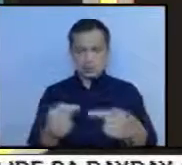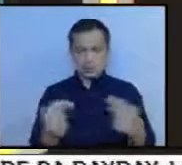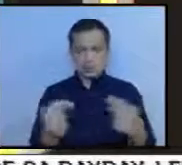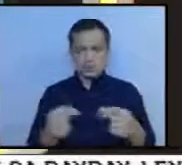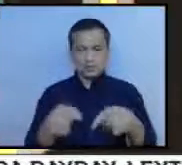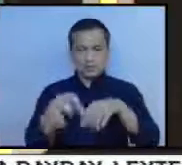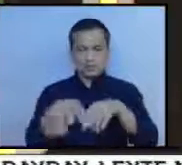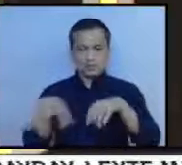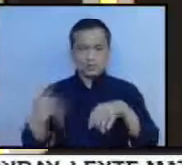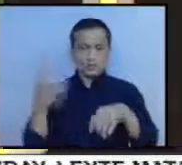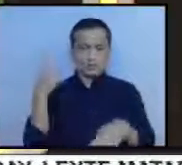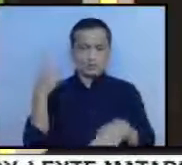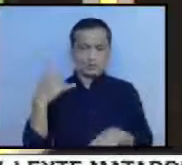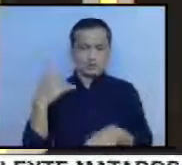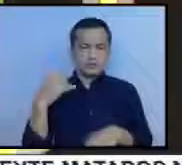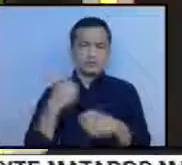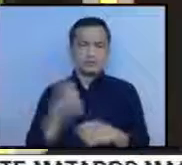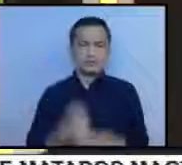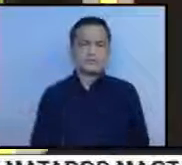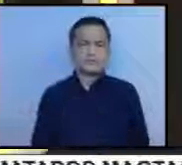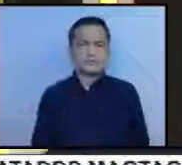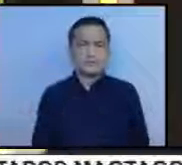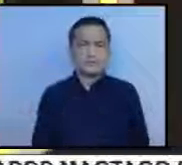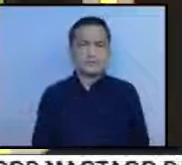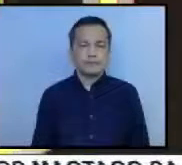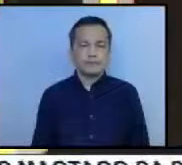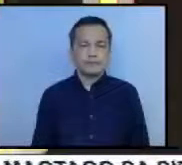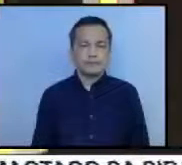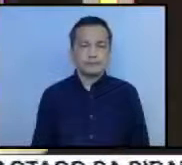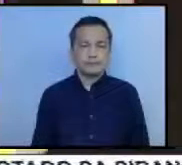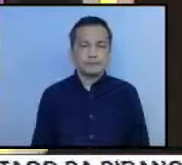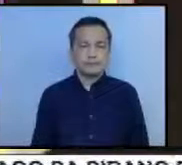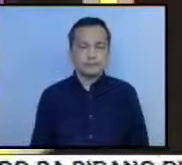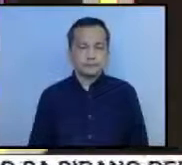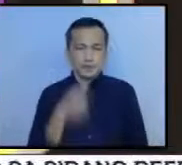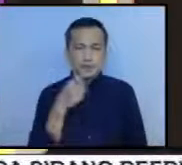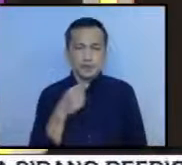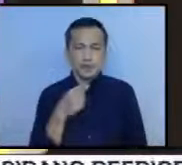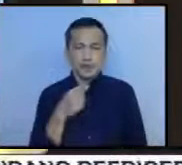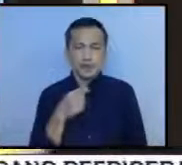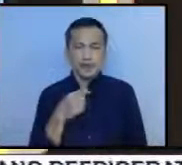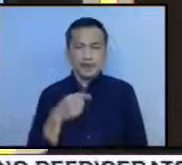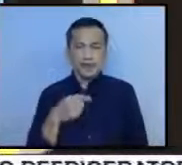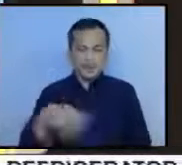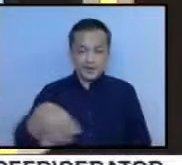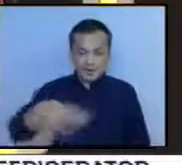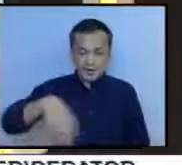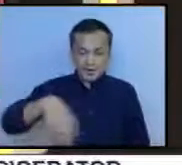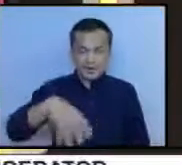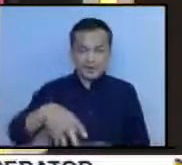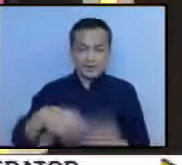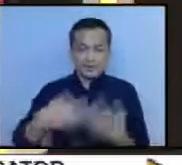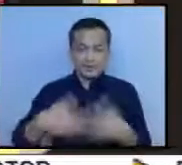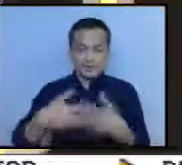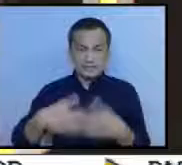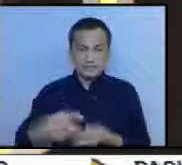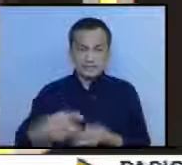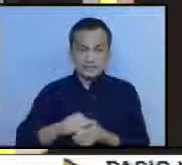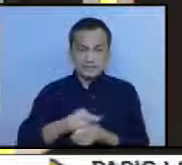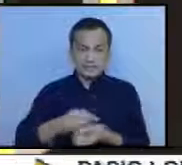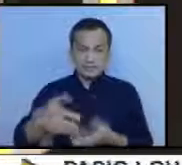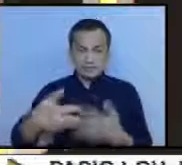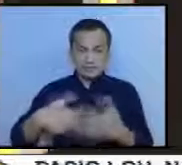noong nakaraang taon. Nasaging washing machine, itinuturong pinag-ugatan ng naturang away. Nagbabalik si Bernard Haudian.